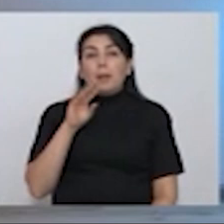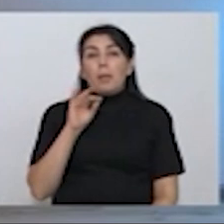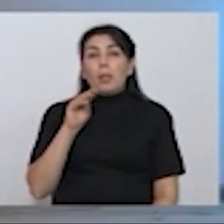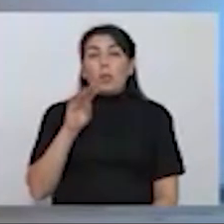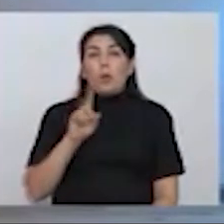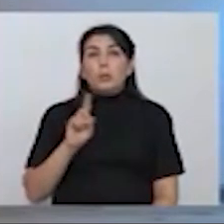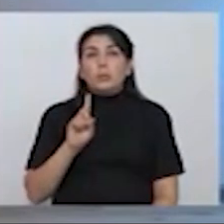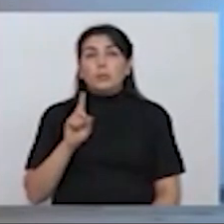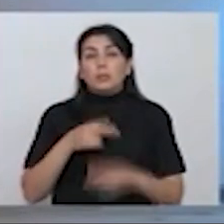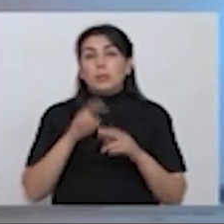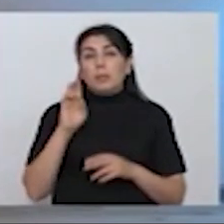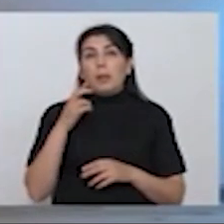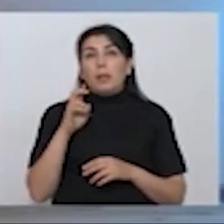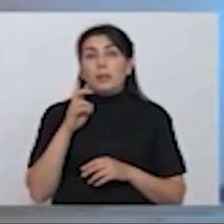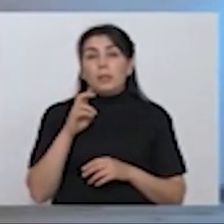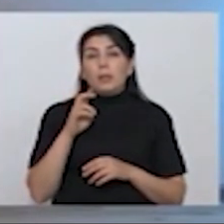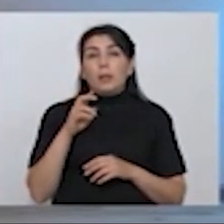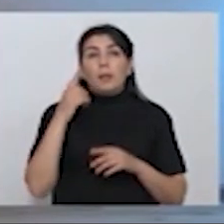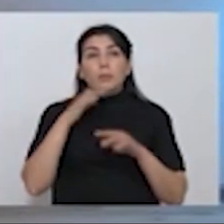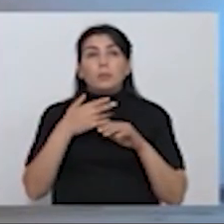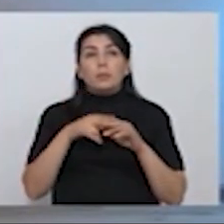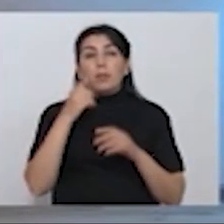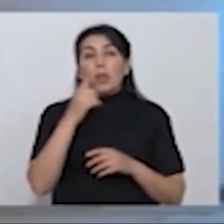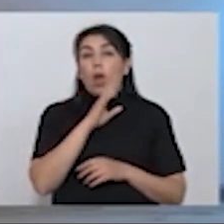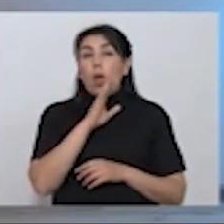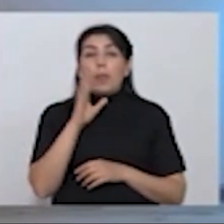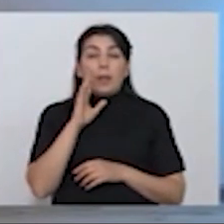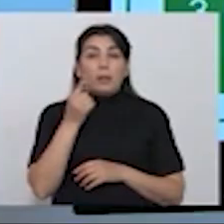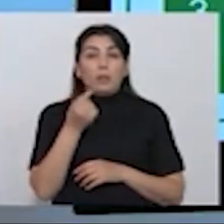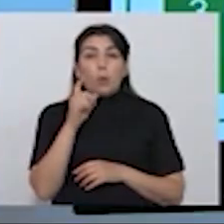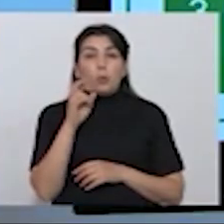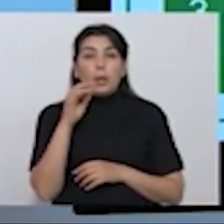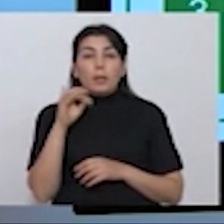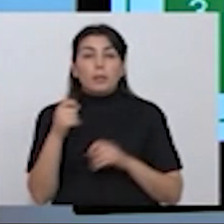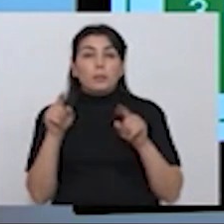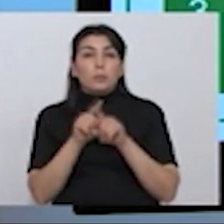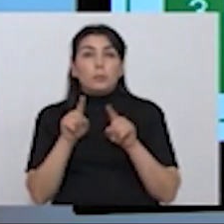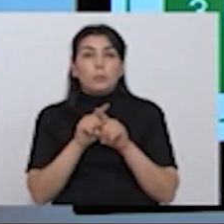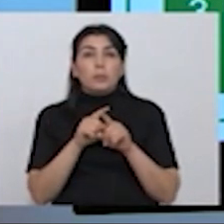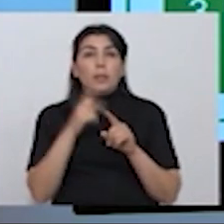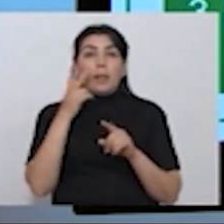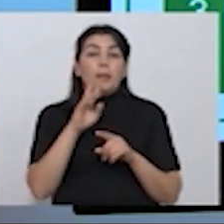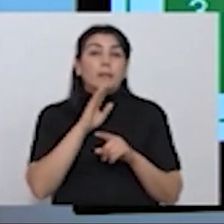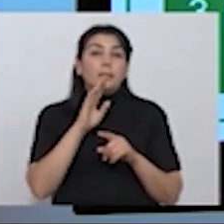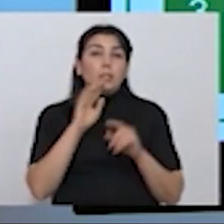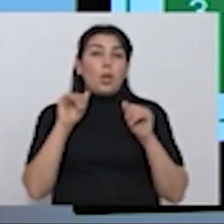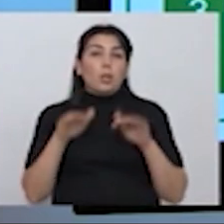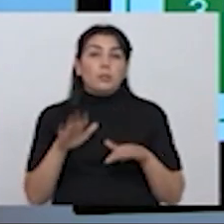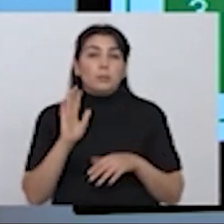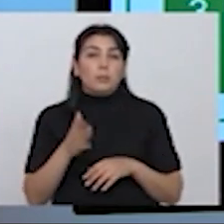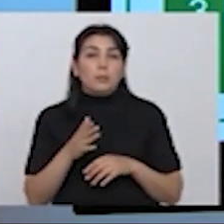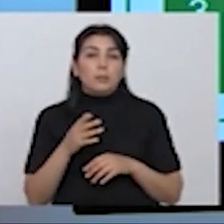Mitozning biologik ahamiyatiga keladigan bo'lsak, bitta ona hujayradan bir-biriga o'xshash ikkita qiz hujayra hosil